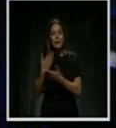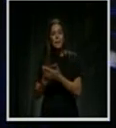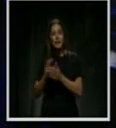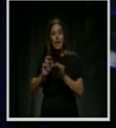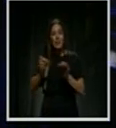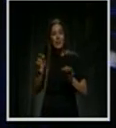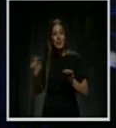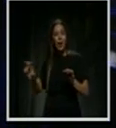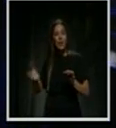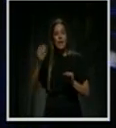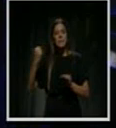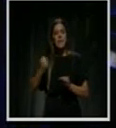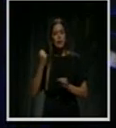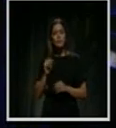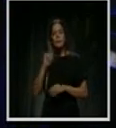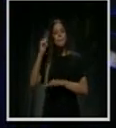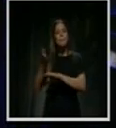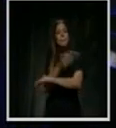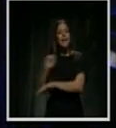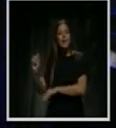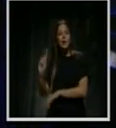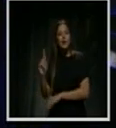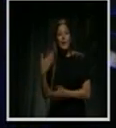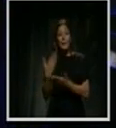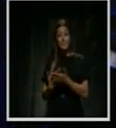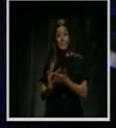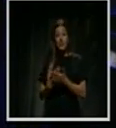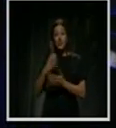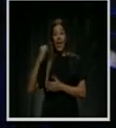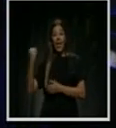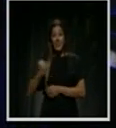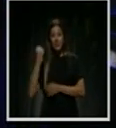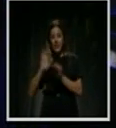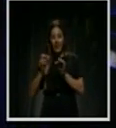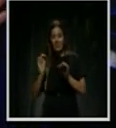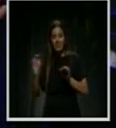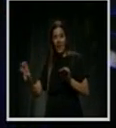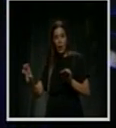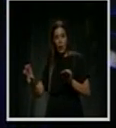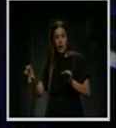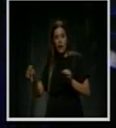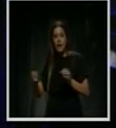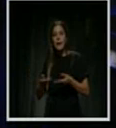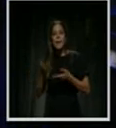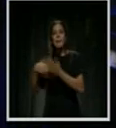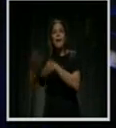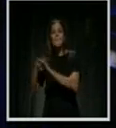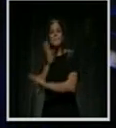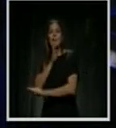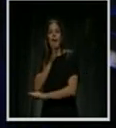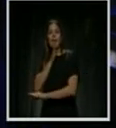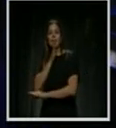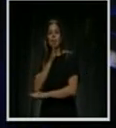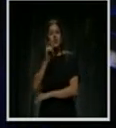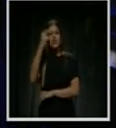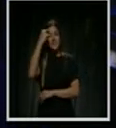Li jipprivatizza. Jipprivatizza s-sistema ta' distribuzzjoni tad-dawl li kienet tfisser żieda